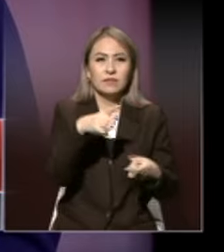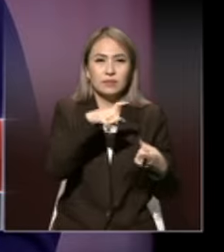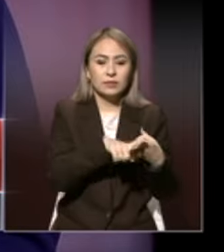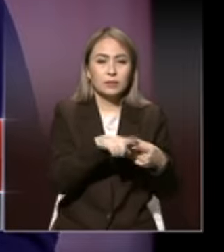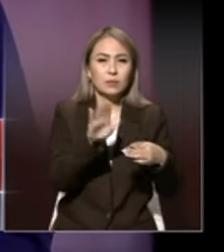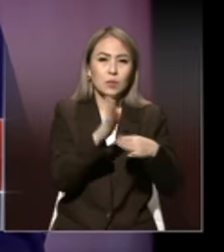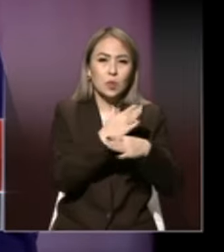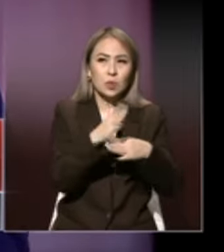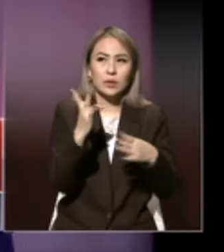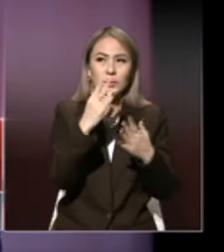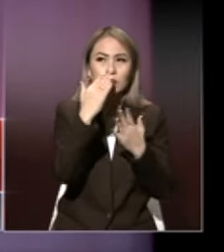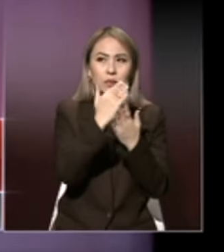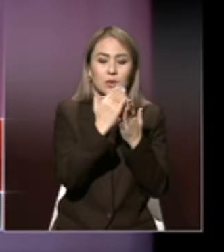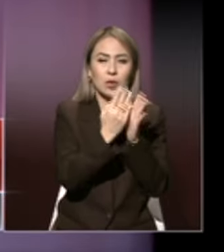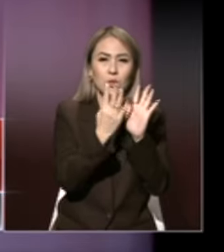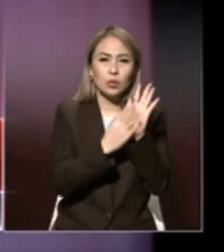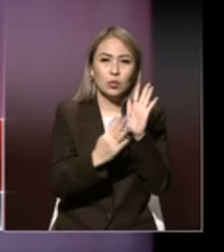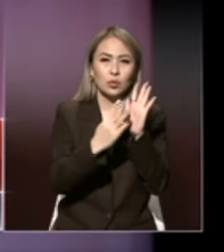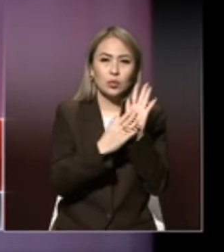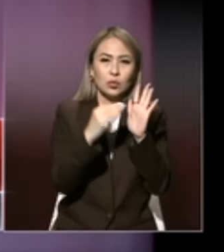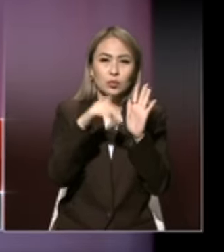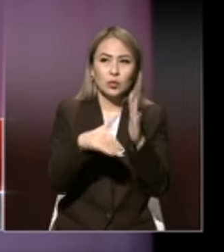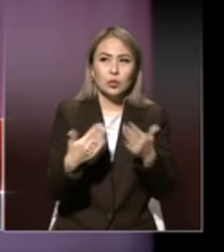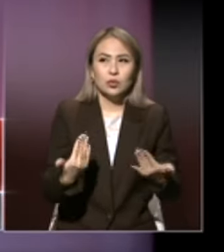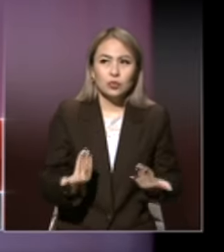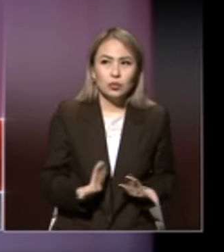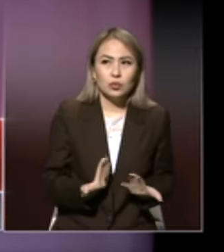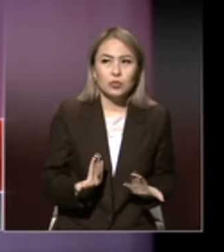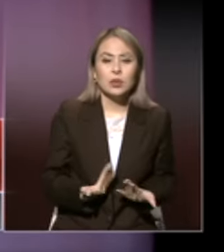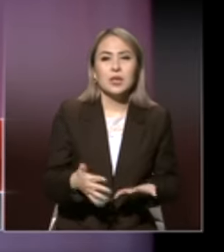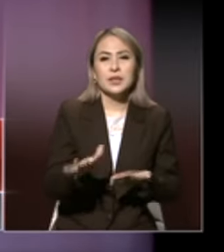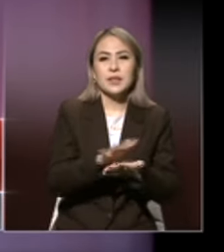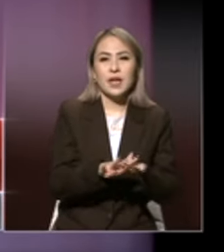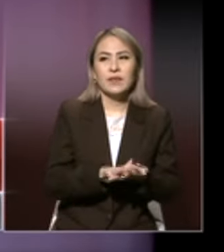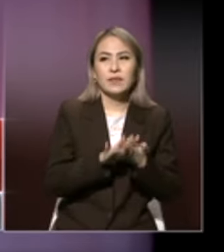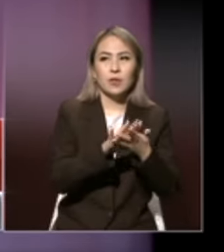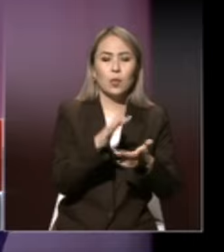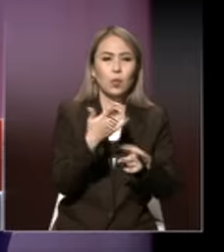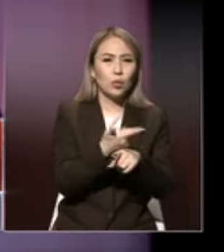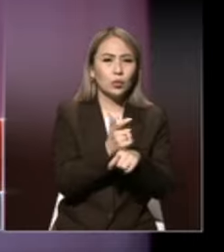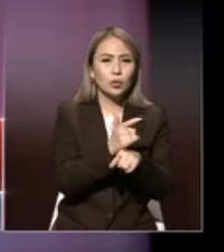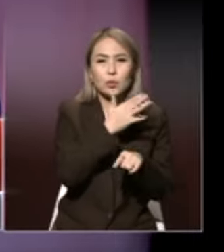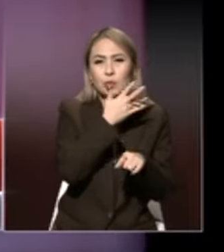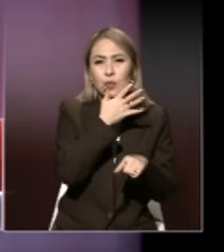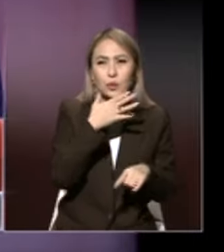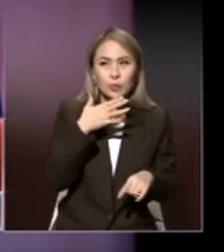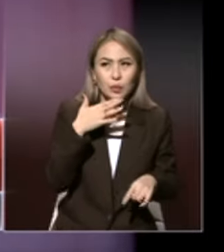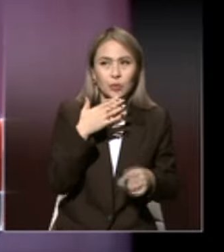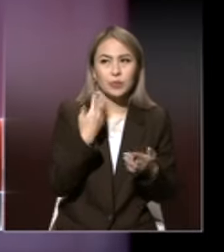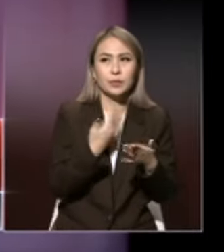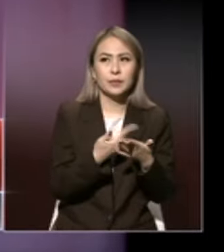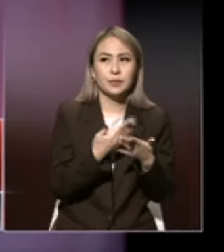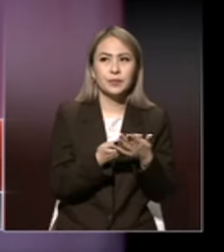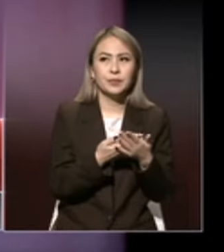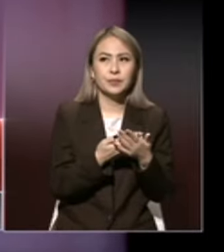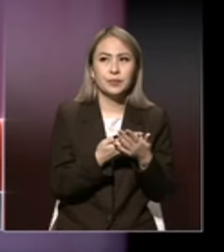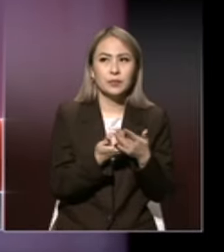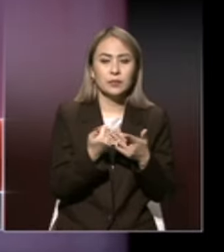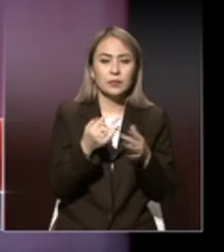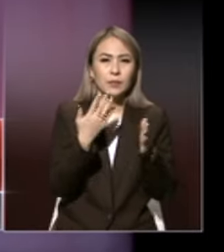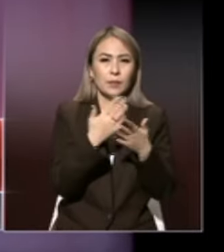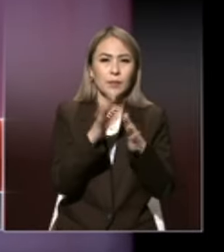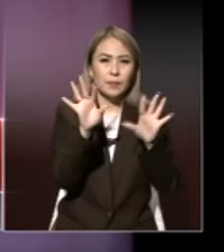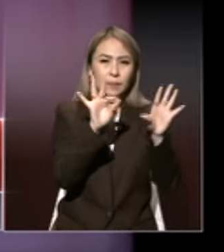бөлу керек. Мысалы 99 000 тұрмыстық зорлық-зомбылық шағым болған екен, бұл өте үлкен. соның бір жіліктеу бар